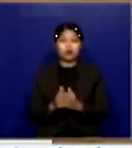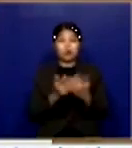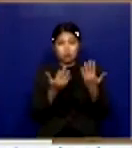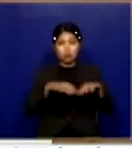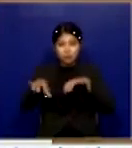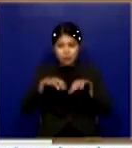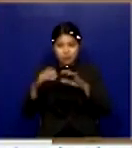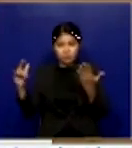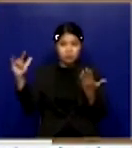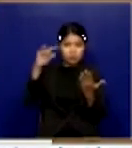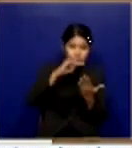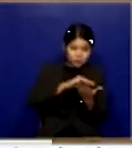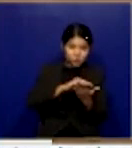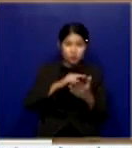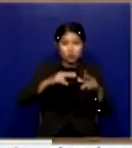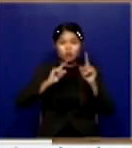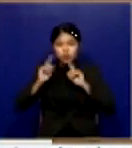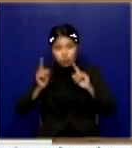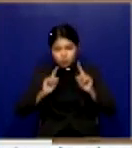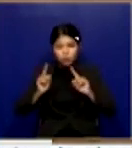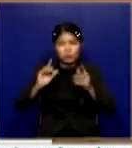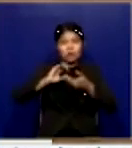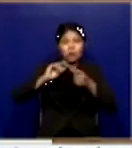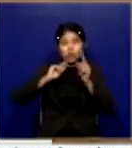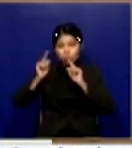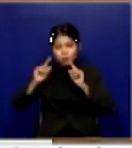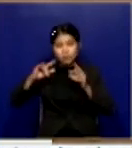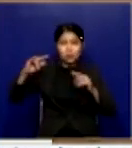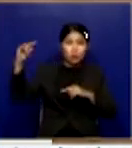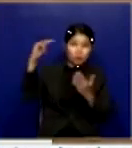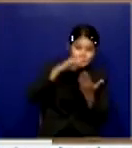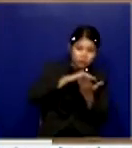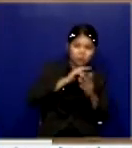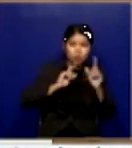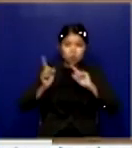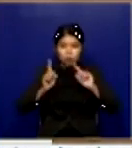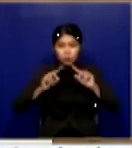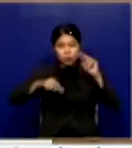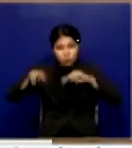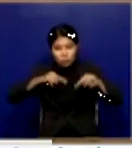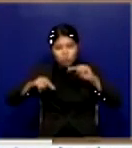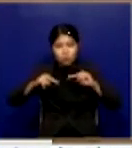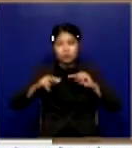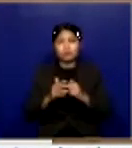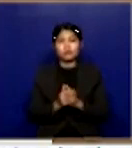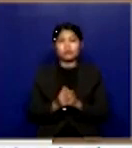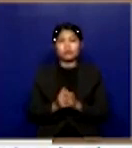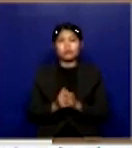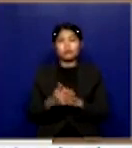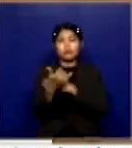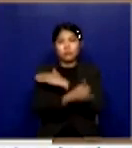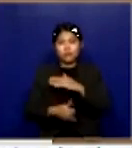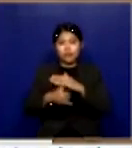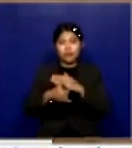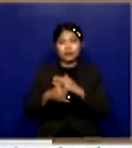เราจำเป็นต้องจัดเที่ยวบินมีการเจริญจามีการพูดคุยนะครับก็เลยเพราะประเทศที่มีความเสี่ยง